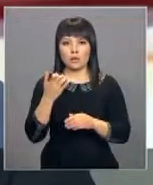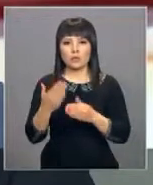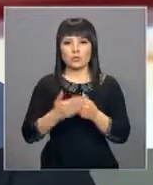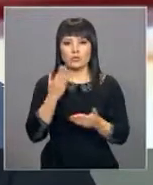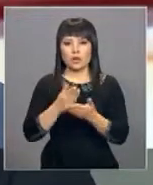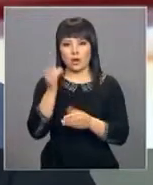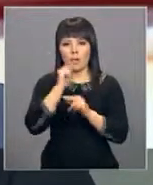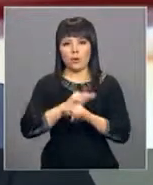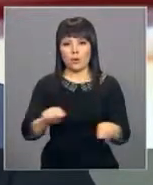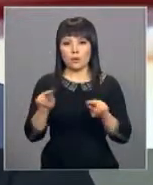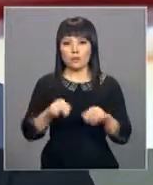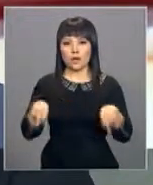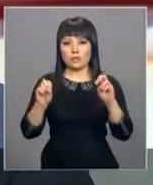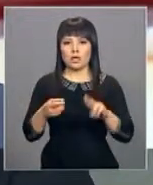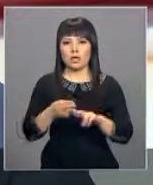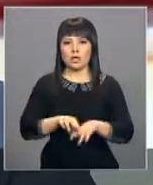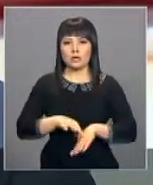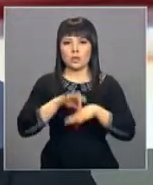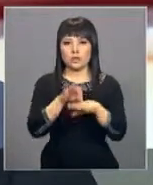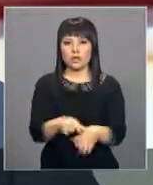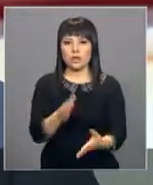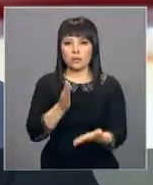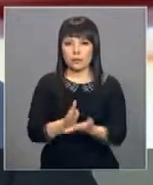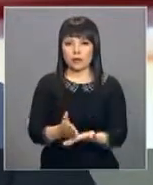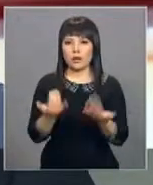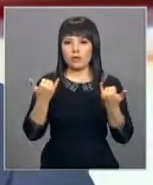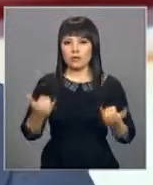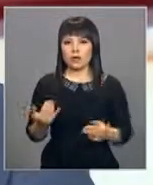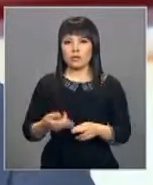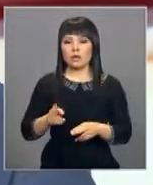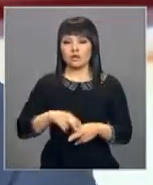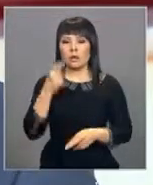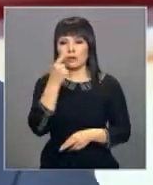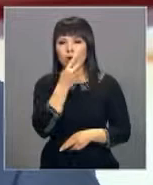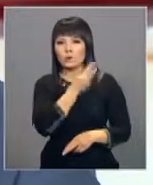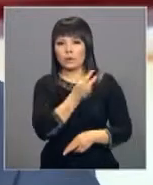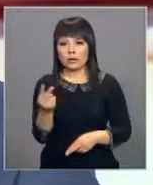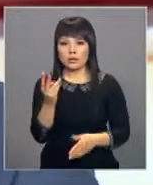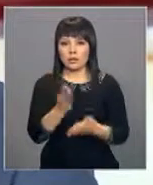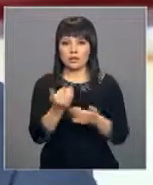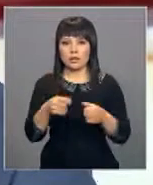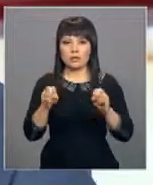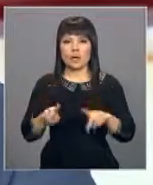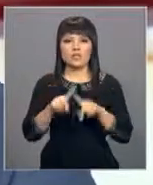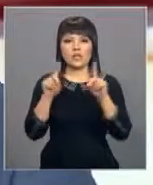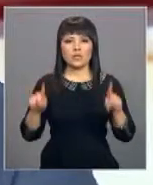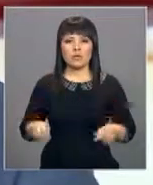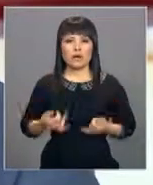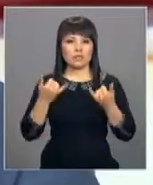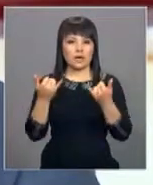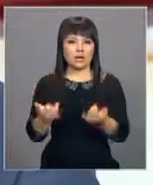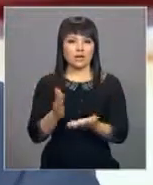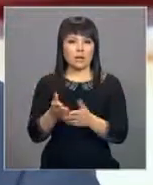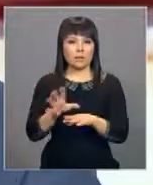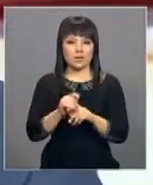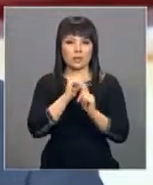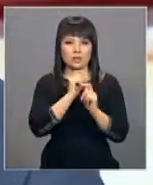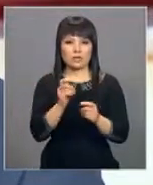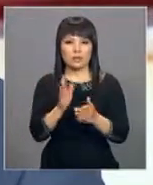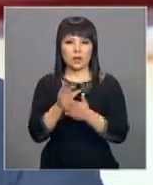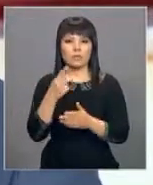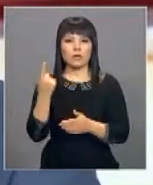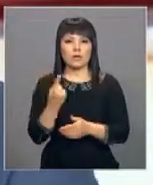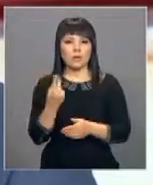оқушыны бірінші сатыдан өткізіп отырмыз. Бүгін өзіңіз көрдіңіздер, сертификаттар бердік бірінші, екінші, үшінші